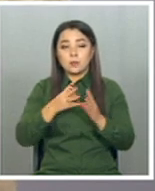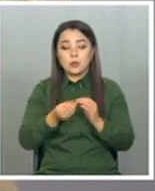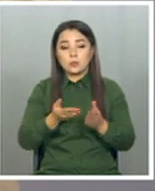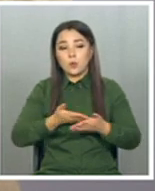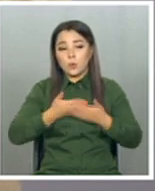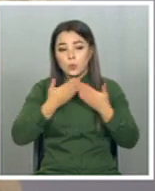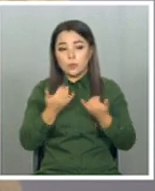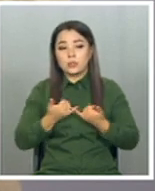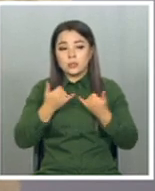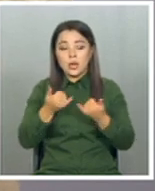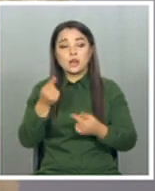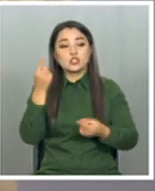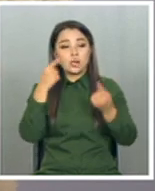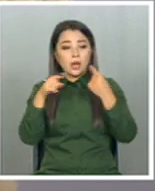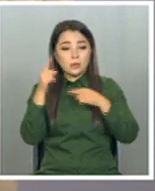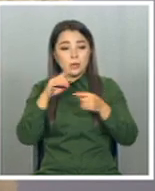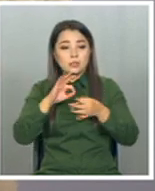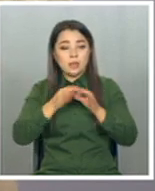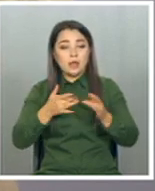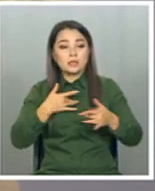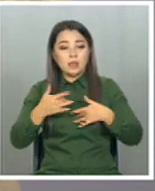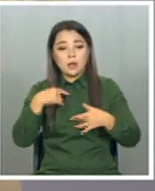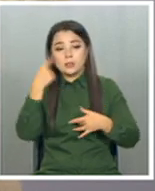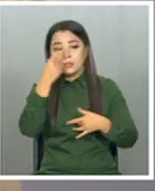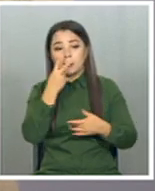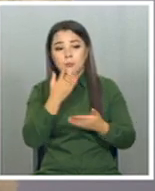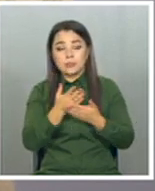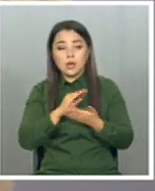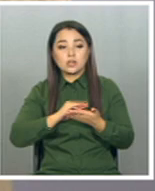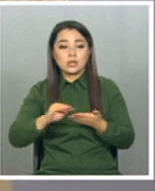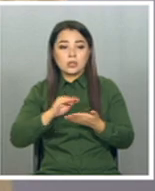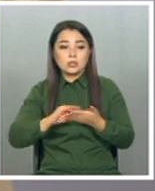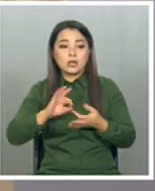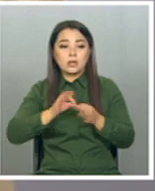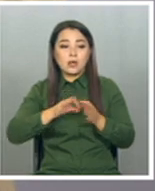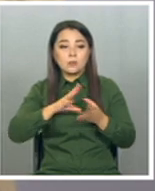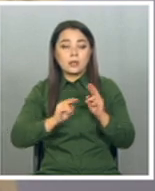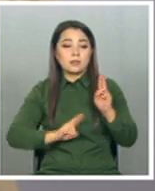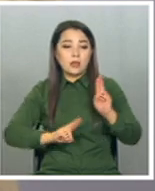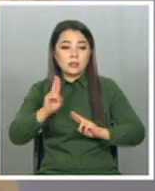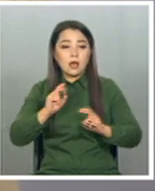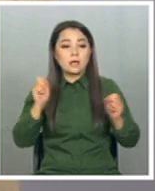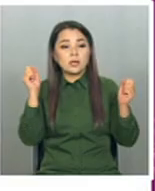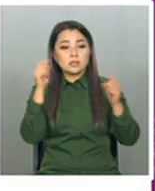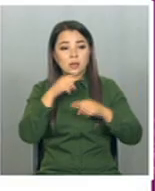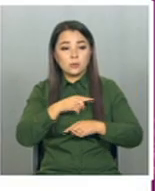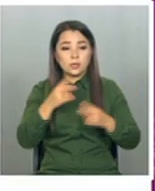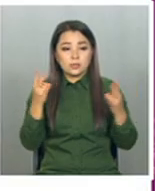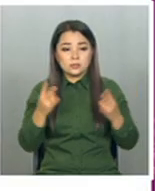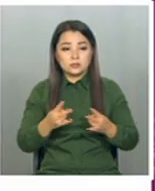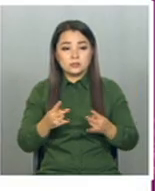отырып, шығармадағы кейіпкер типін жасалу тәсілі тұрғысынан анықтайсыз.